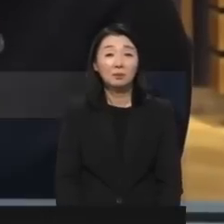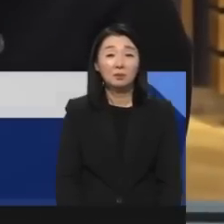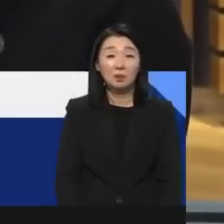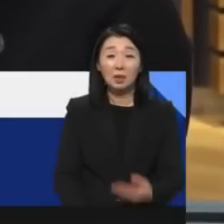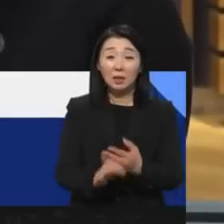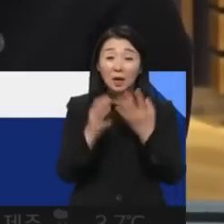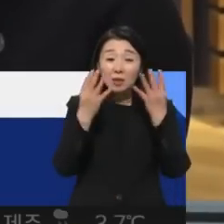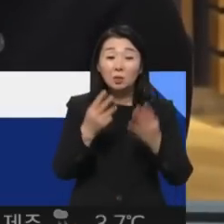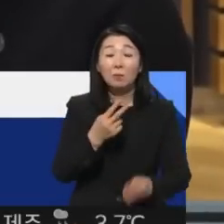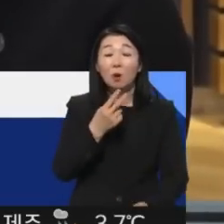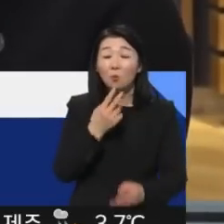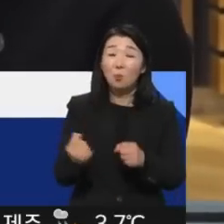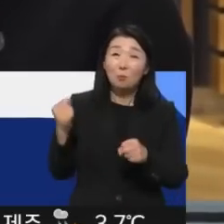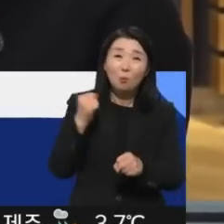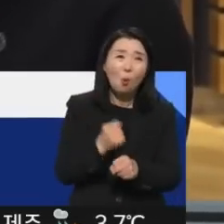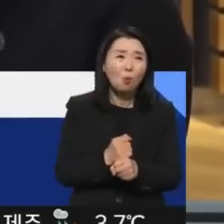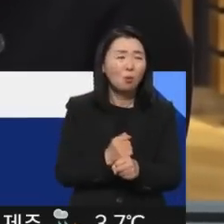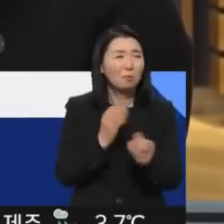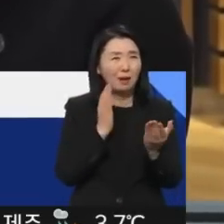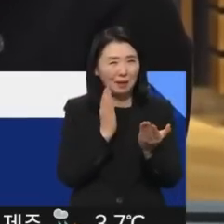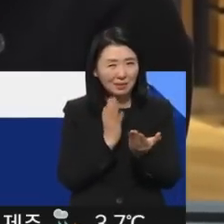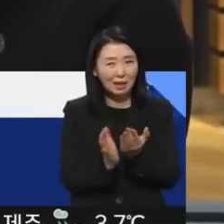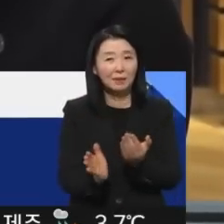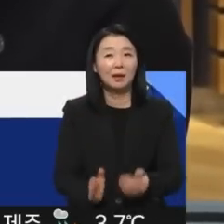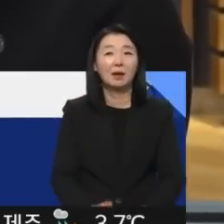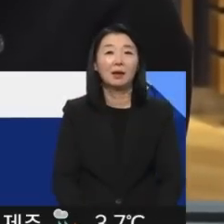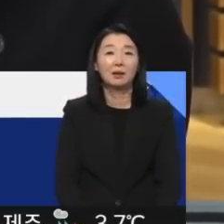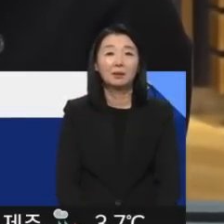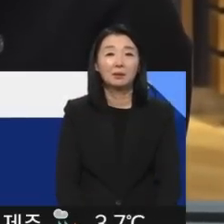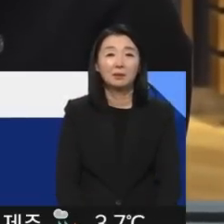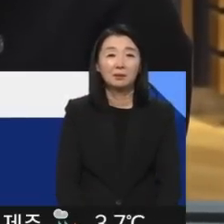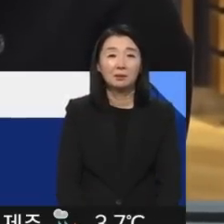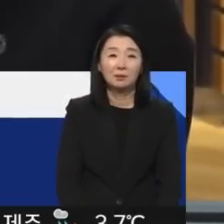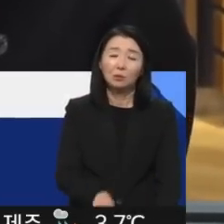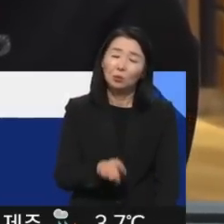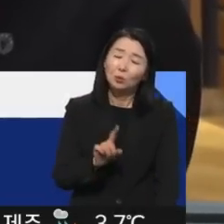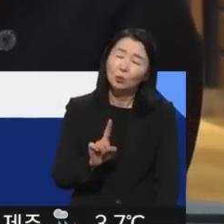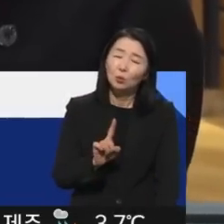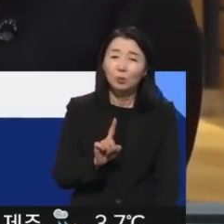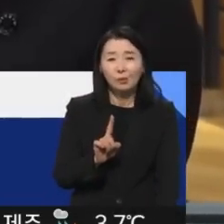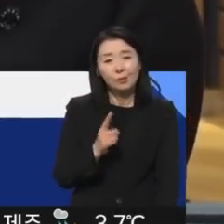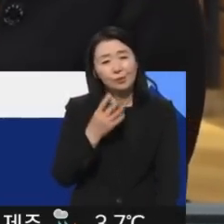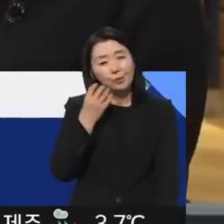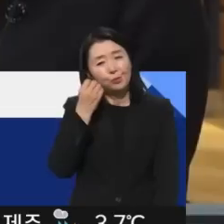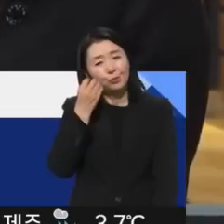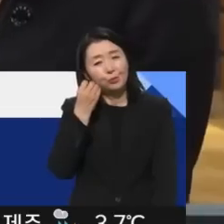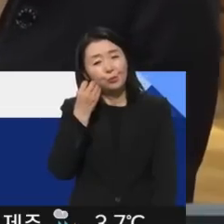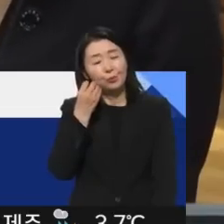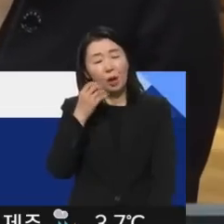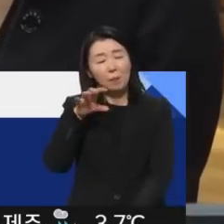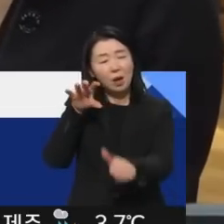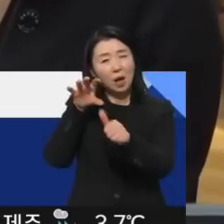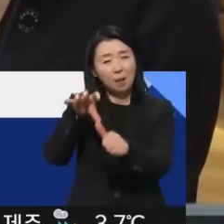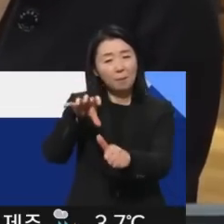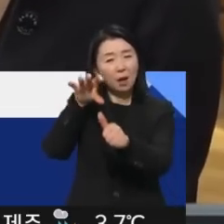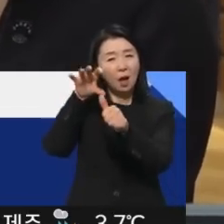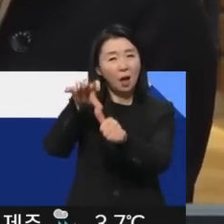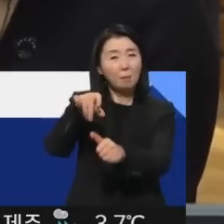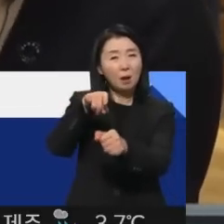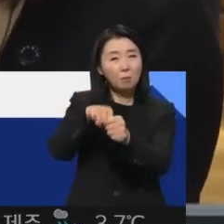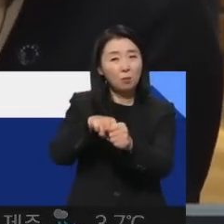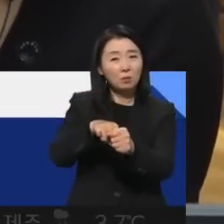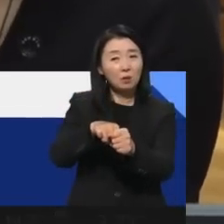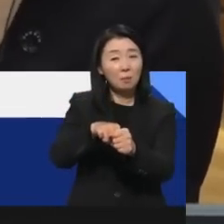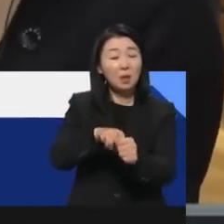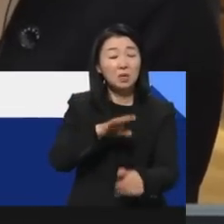가석방 없는 복권이라는 건 성립이 안 되는 거잖아요. 그렇죠. 예. 그러니까 이게 조금 강한 압박용인지 모르겠는데